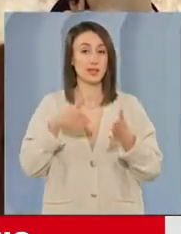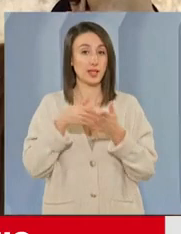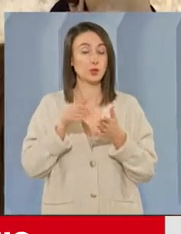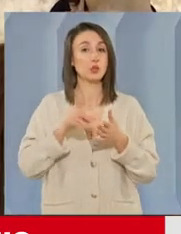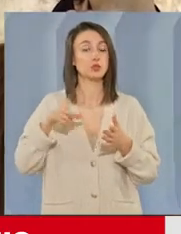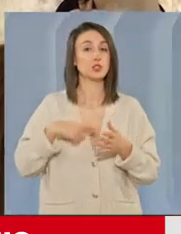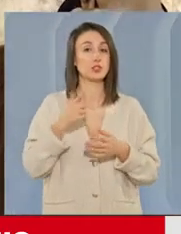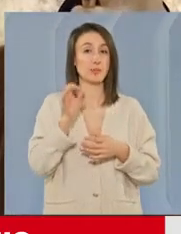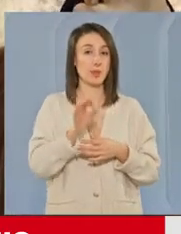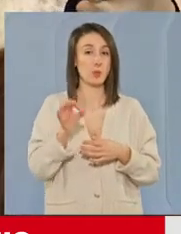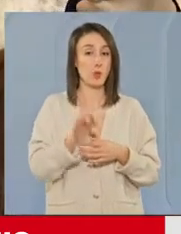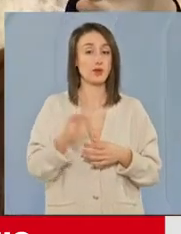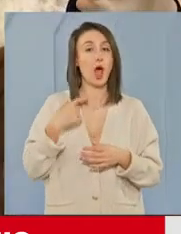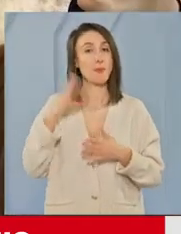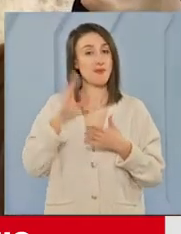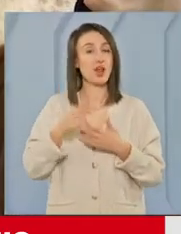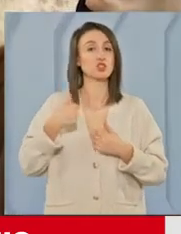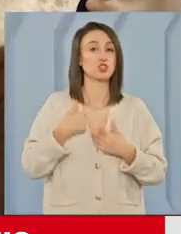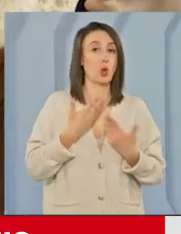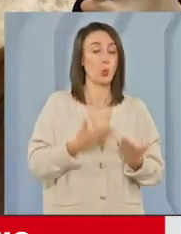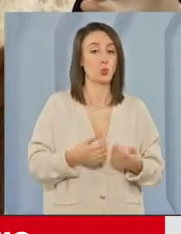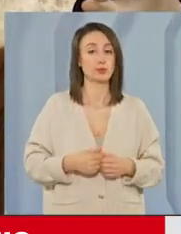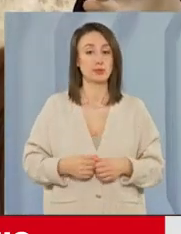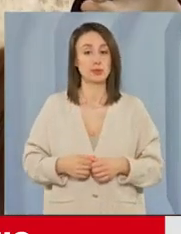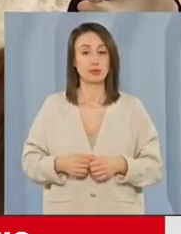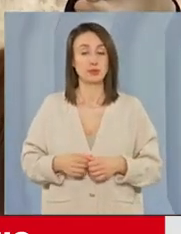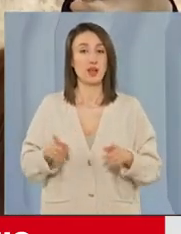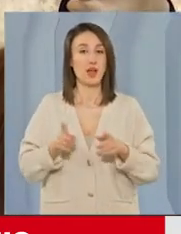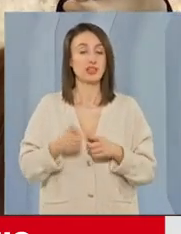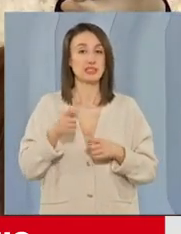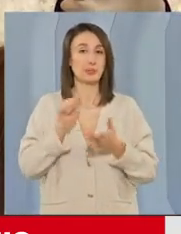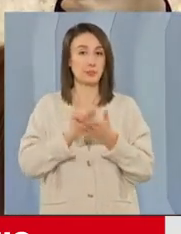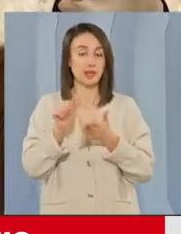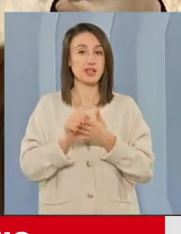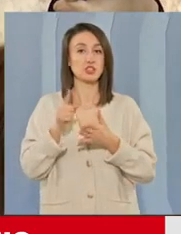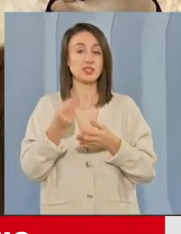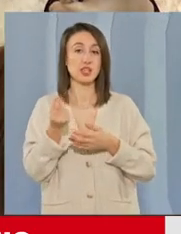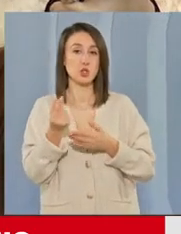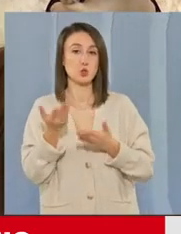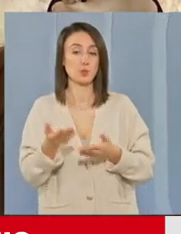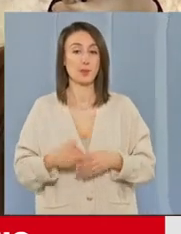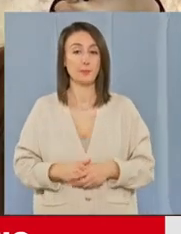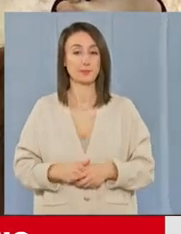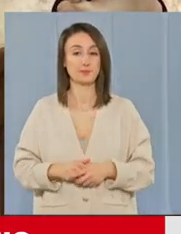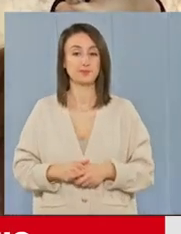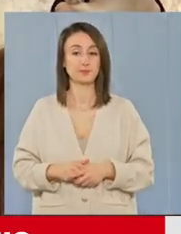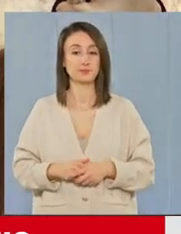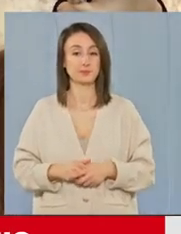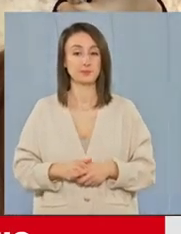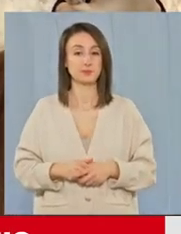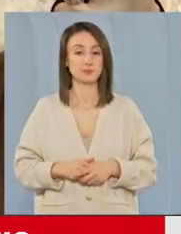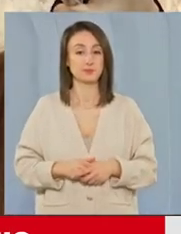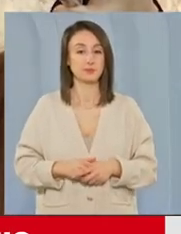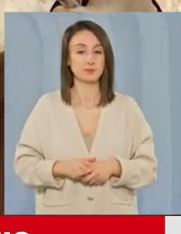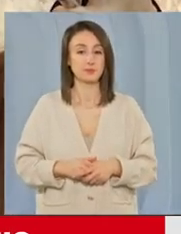cheltuielile sunt de 7 milioane. Am aflat și eu, aș dumneavoastră, din presă aceste sume. Este o vilă